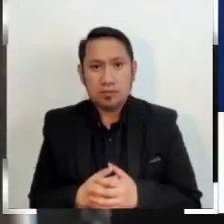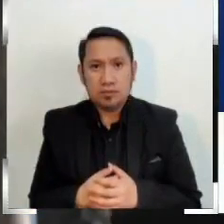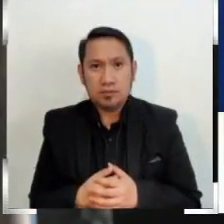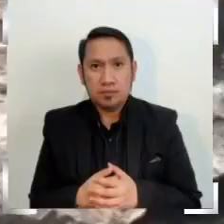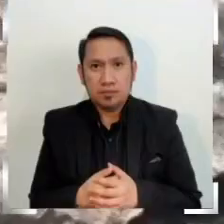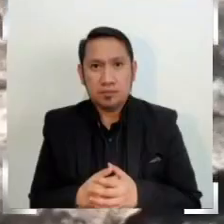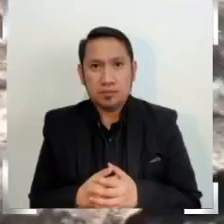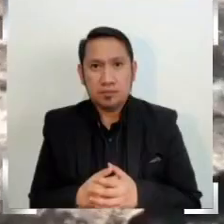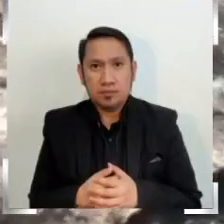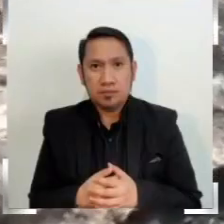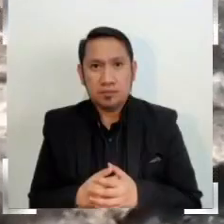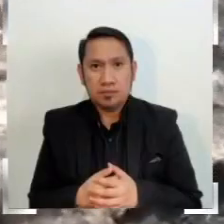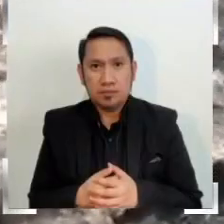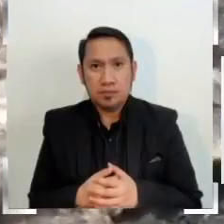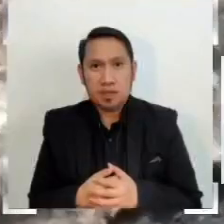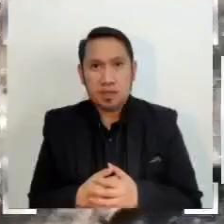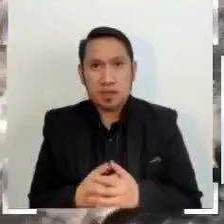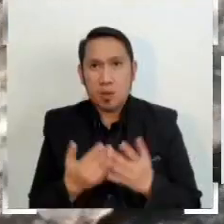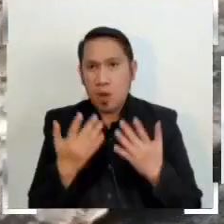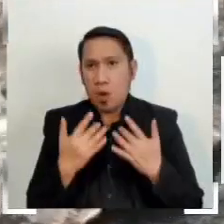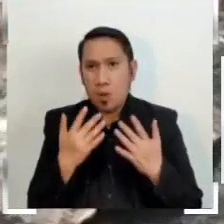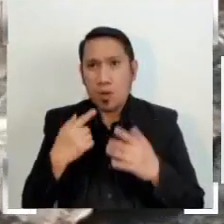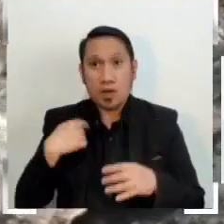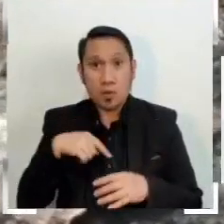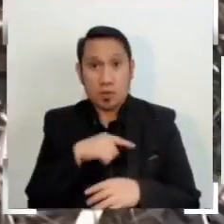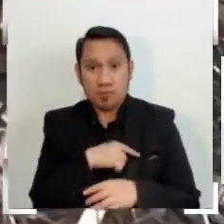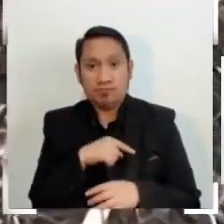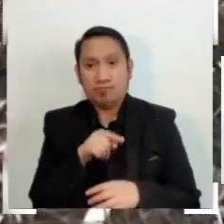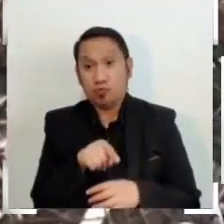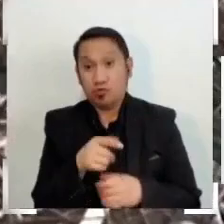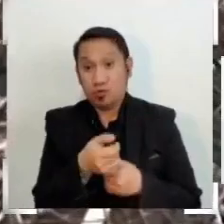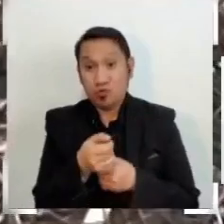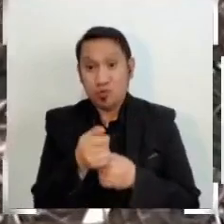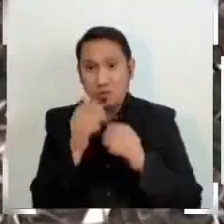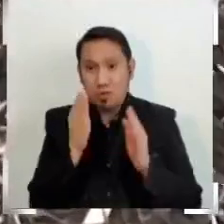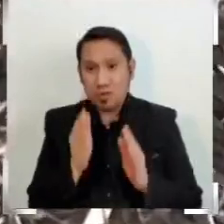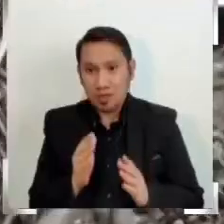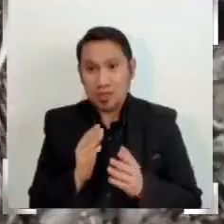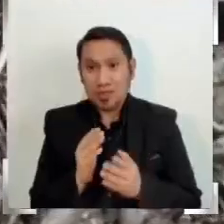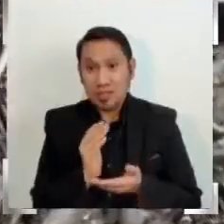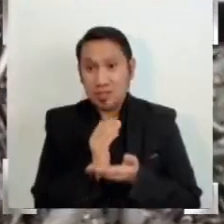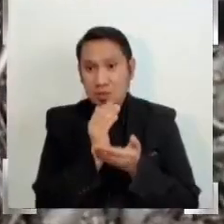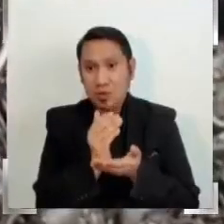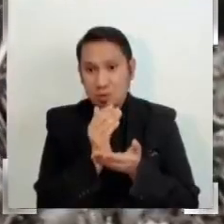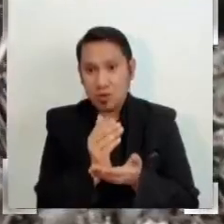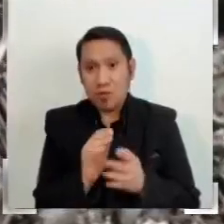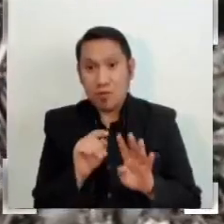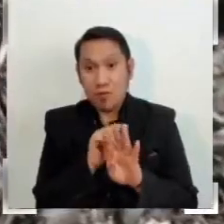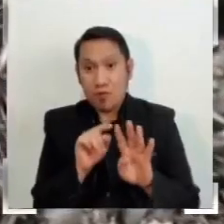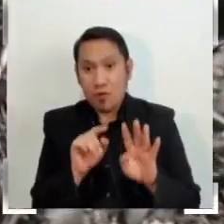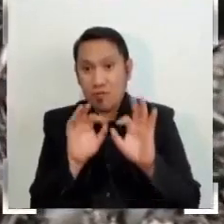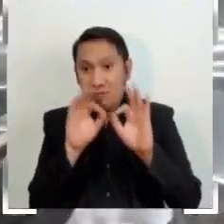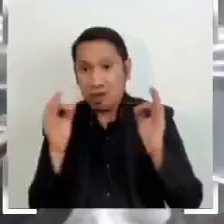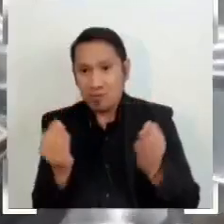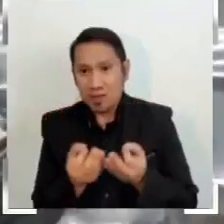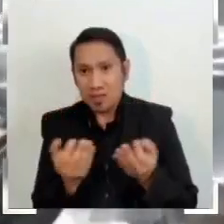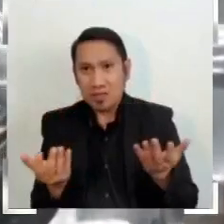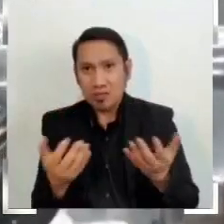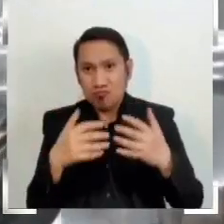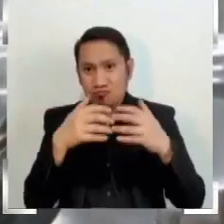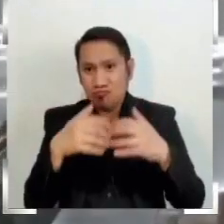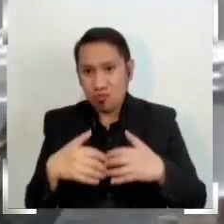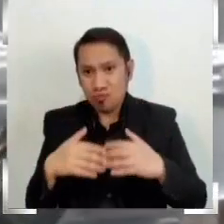tuod. Ayon sa BFP Zamboanga, 40 pamilya ang apektado. Undergoing pa nga ito ang